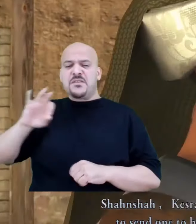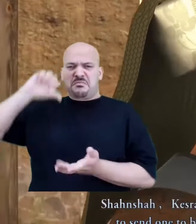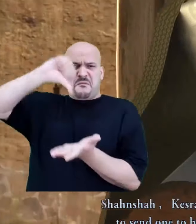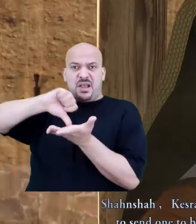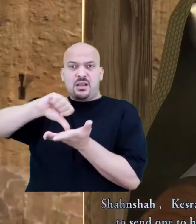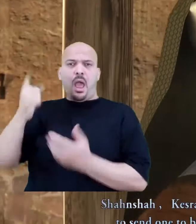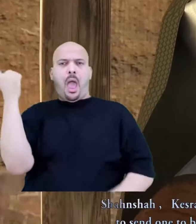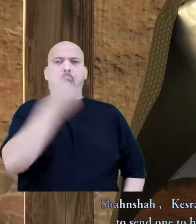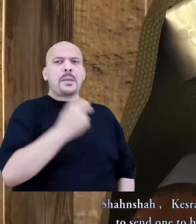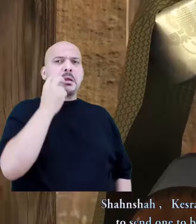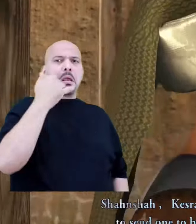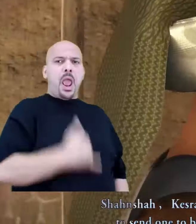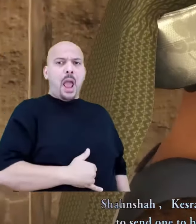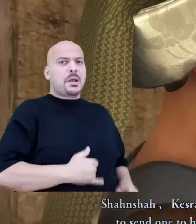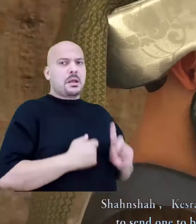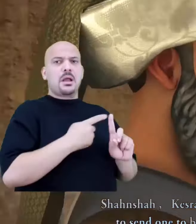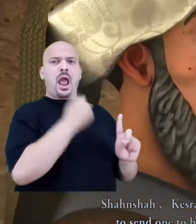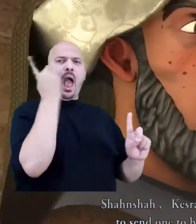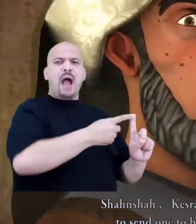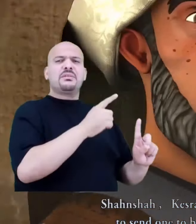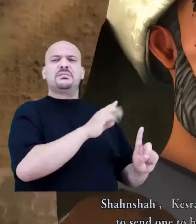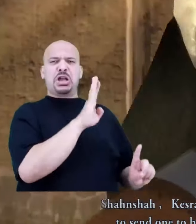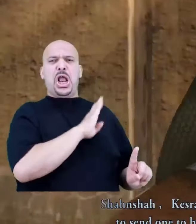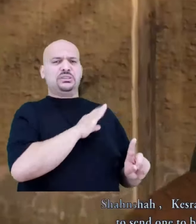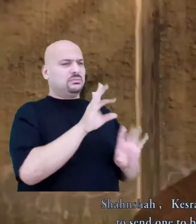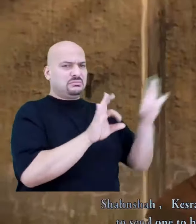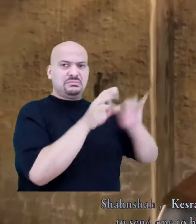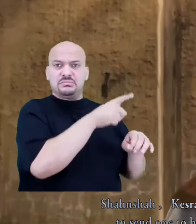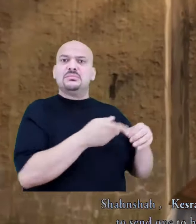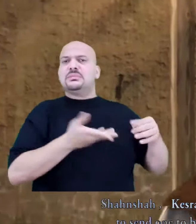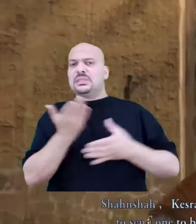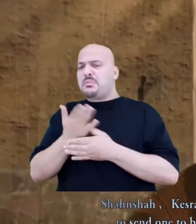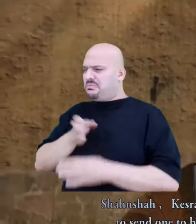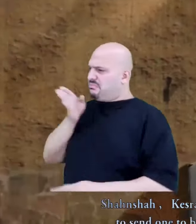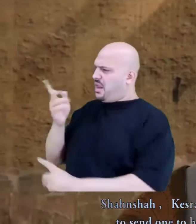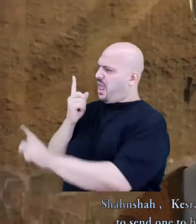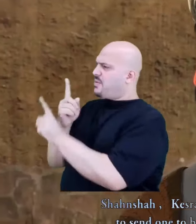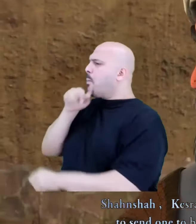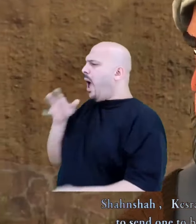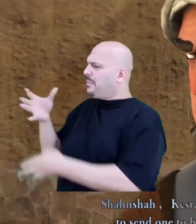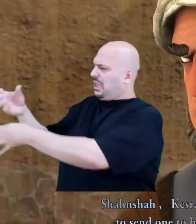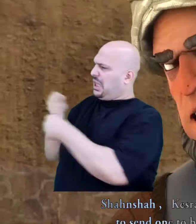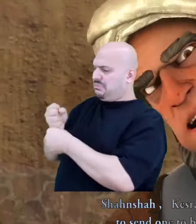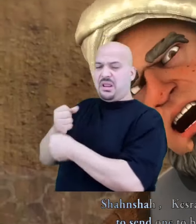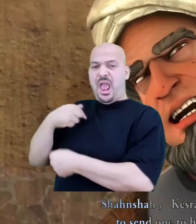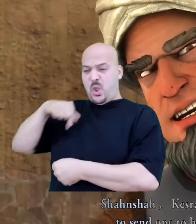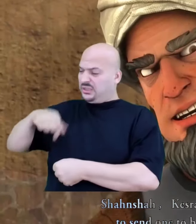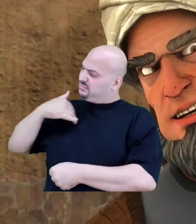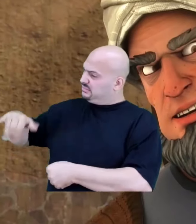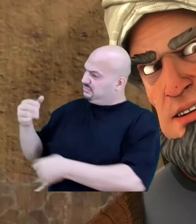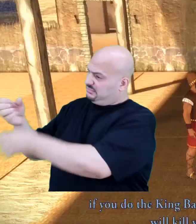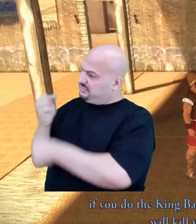يأمره أن يبعث إليك من يأتيه بك، وقد بعثني إليك، فانطلق